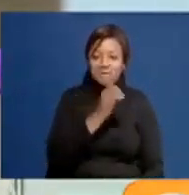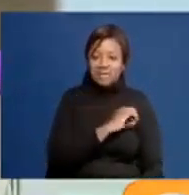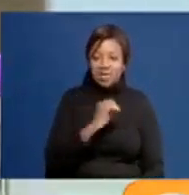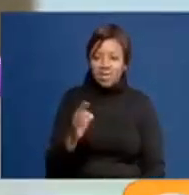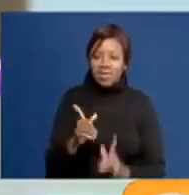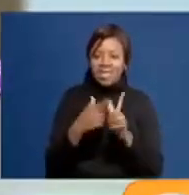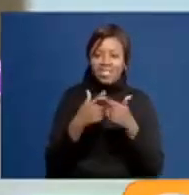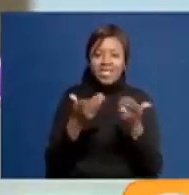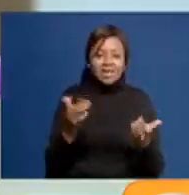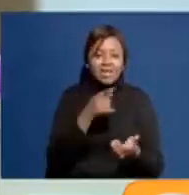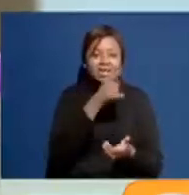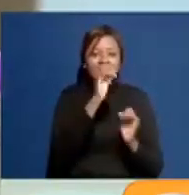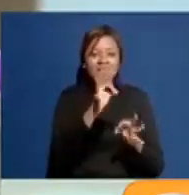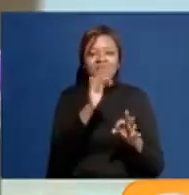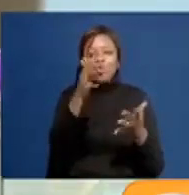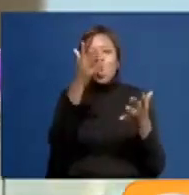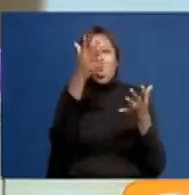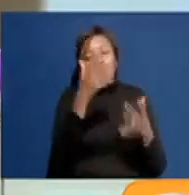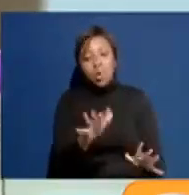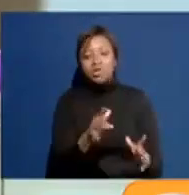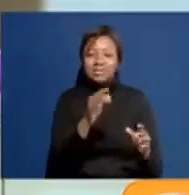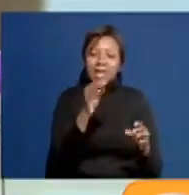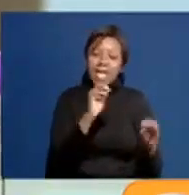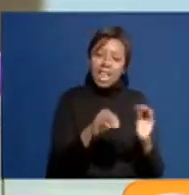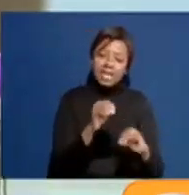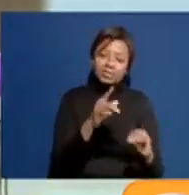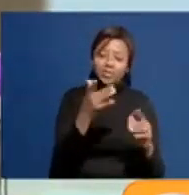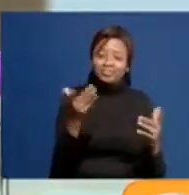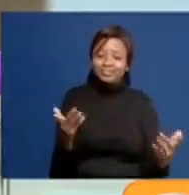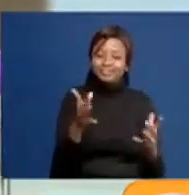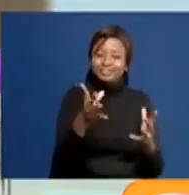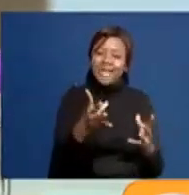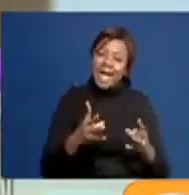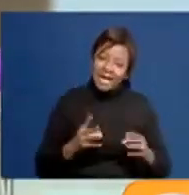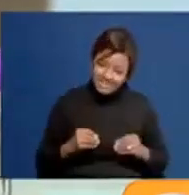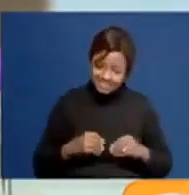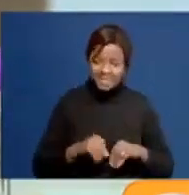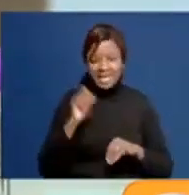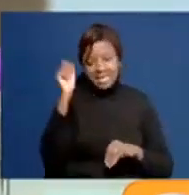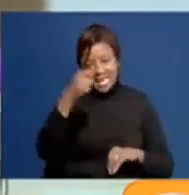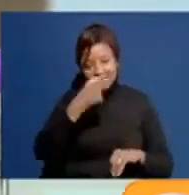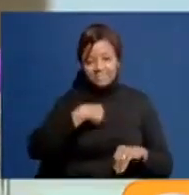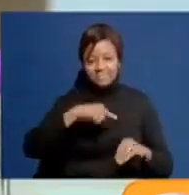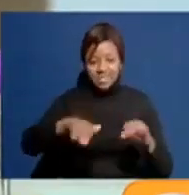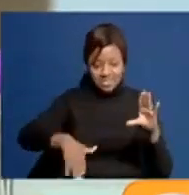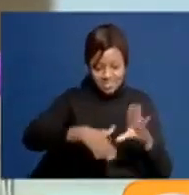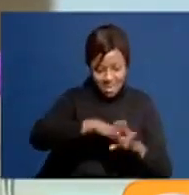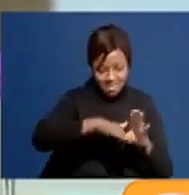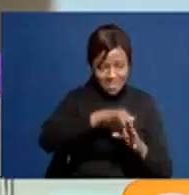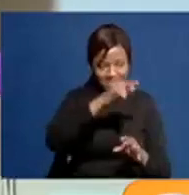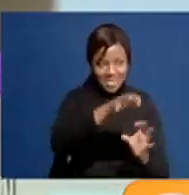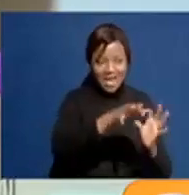Sasa ukija shindwa brothers and sisters, you accept it. I was with them.